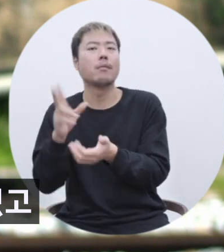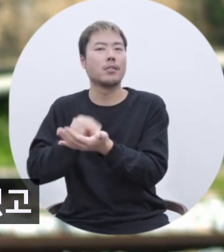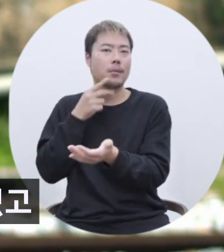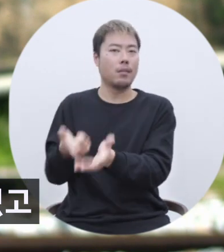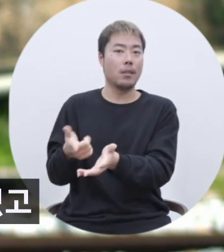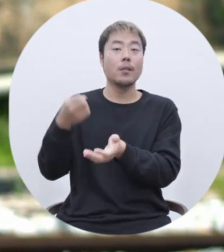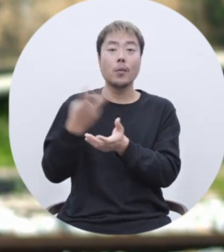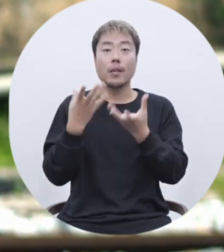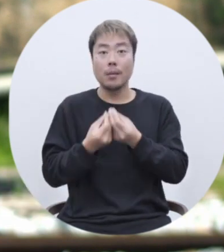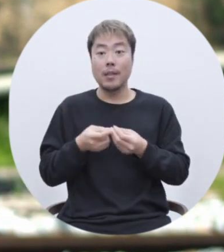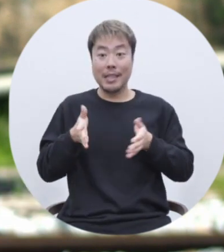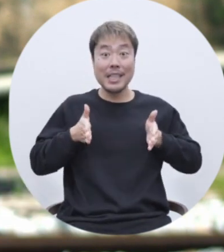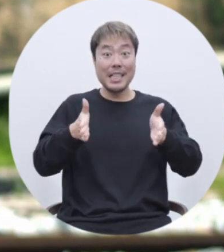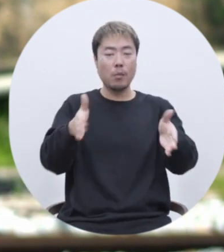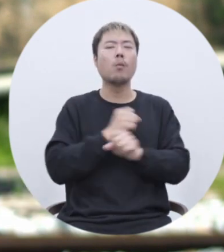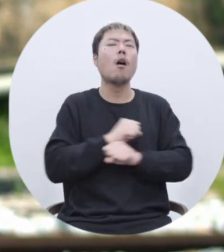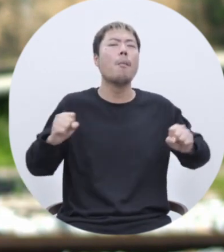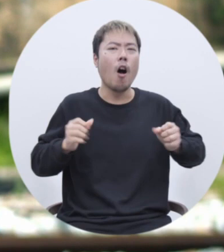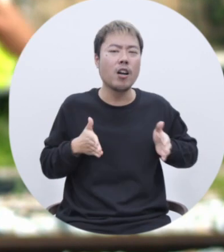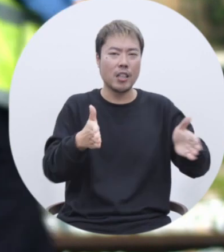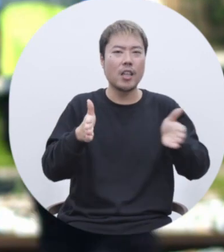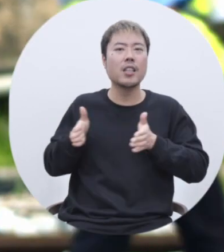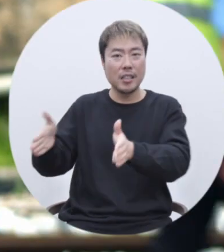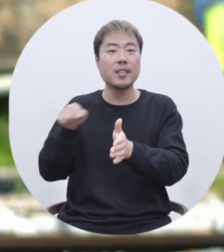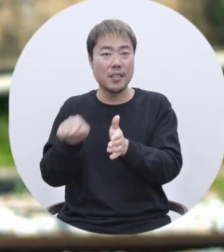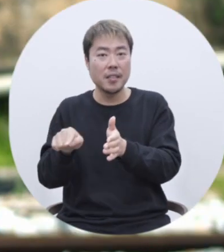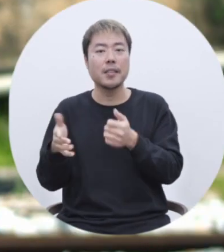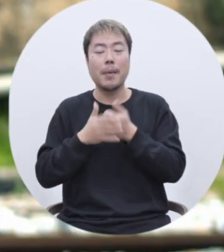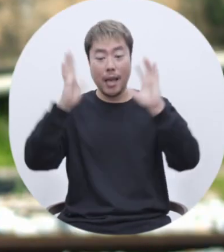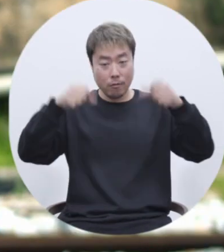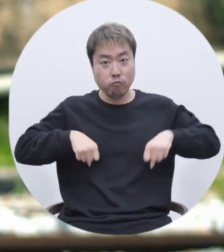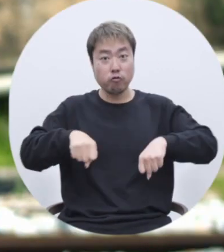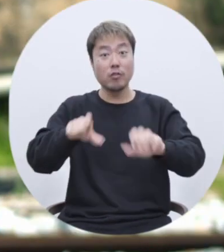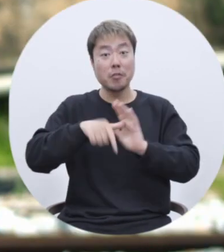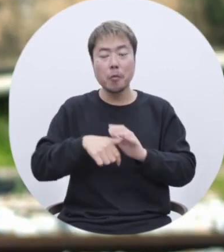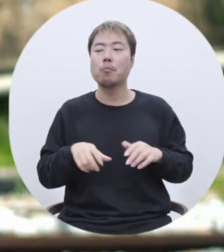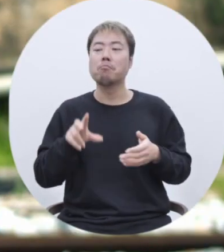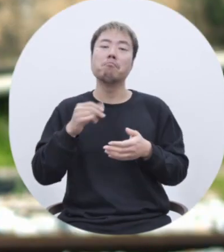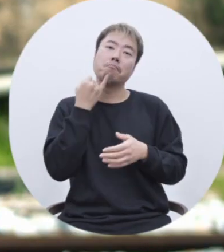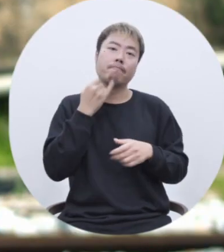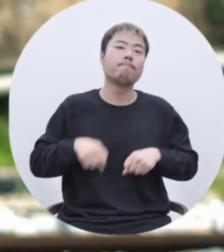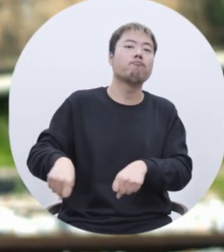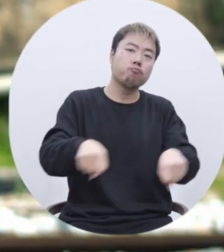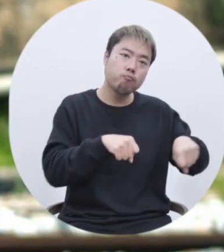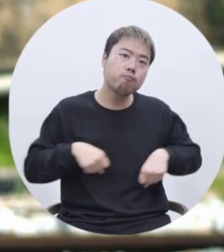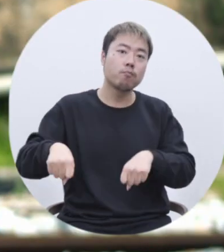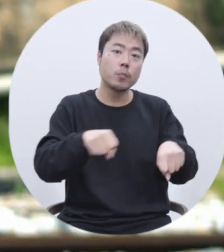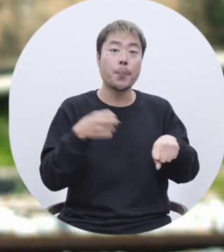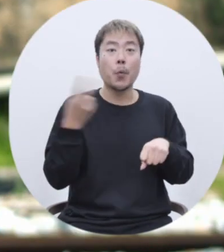또 이런 지나다닐 수 있는 공간도 넓어서 유아차를 가지고 다니기도